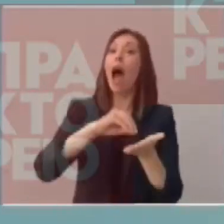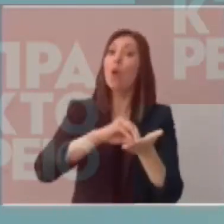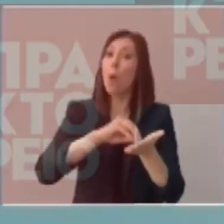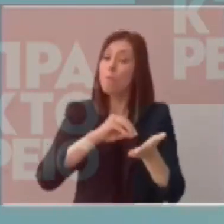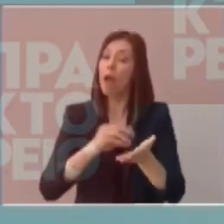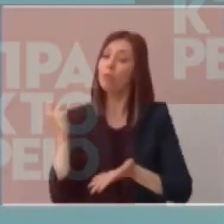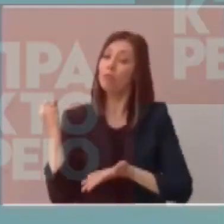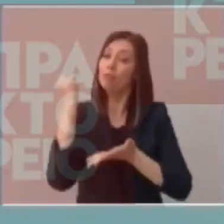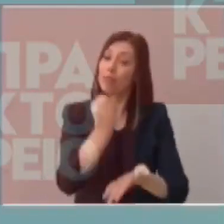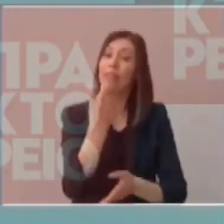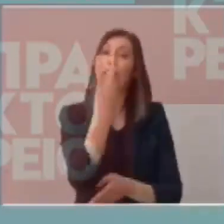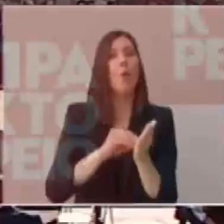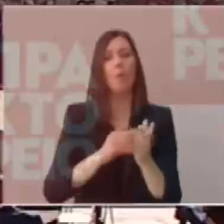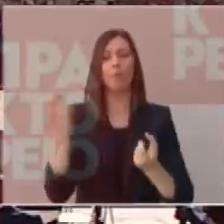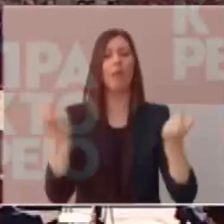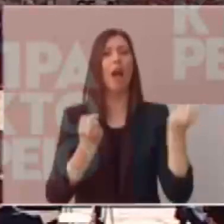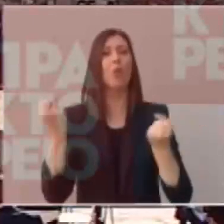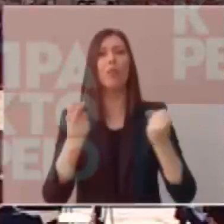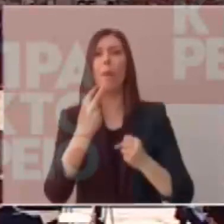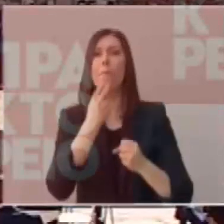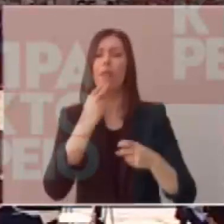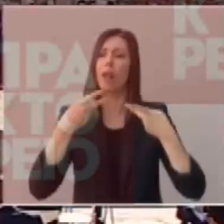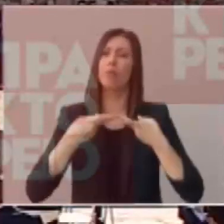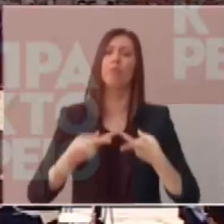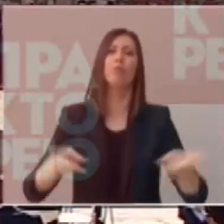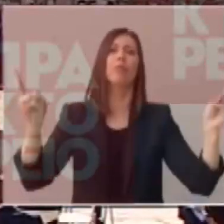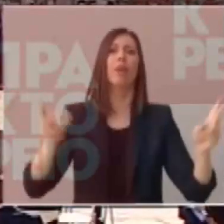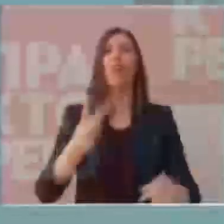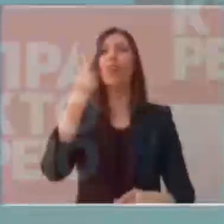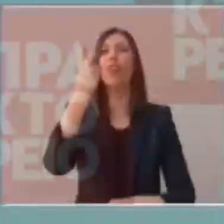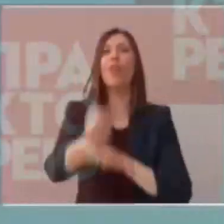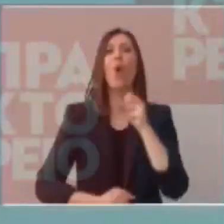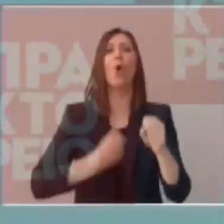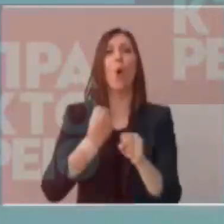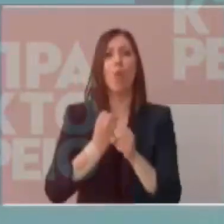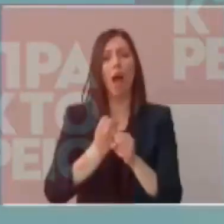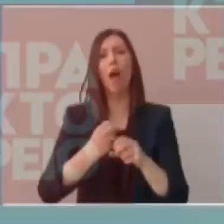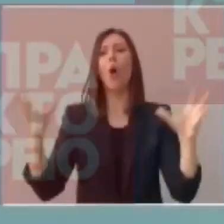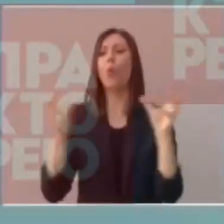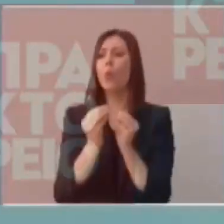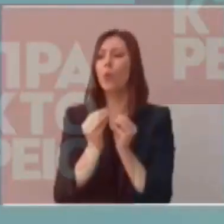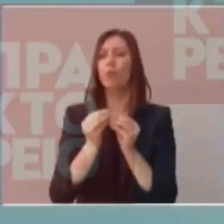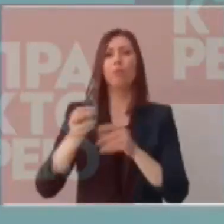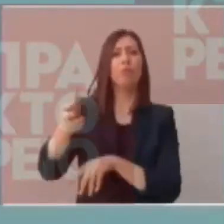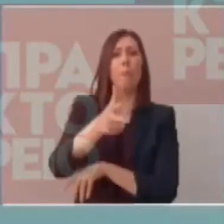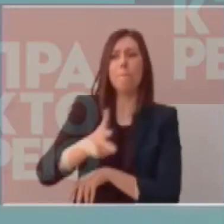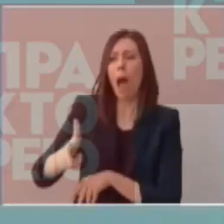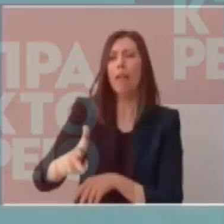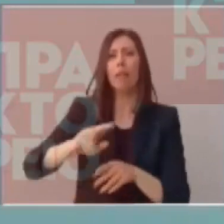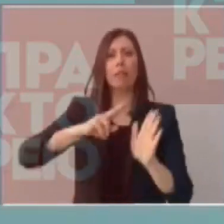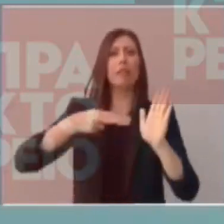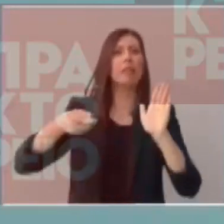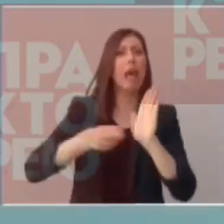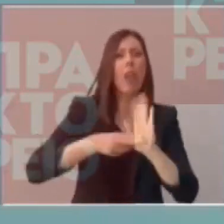αγορά ηλεκτρικών ταξί. Για 2 χρόνια θα απαλλάσσονται από τέλη στάθμισης. Θα εξαιρούνται